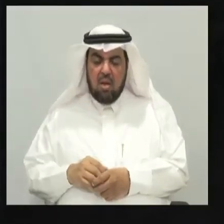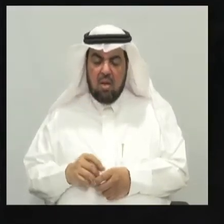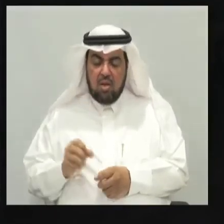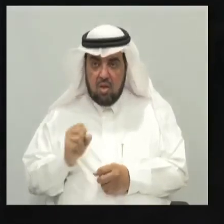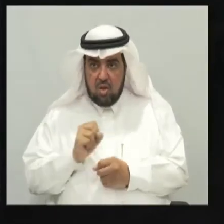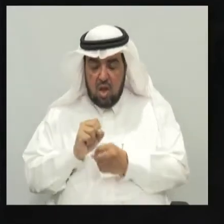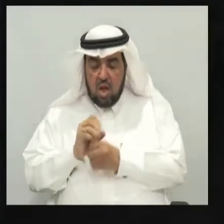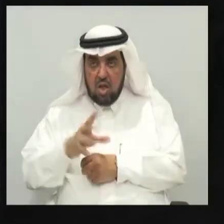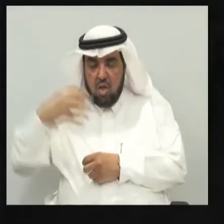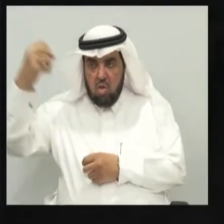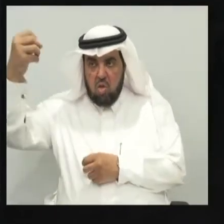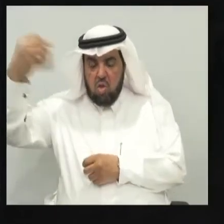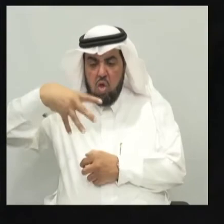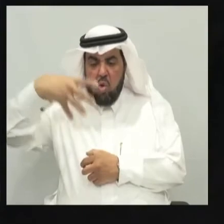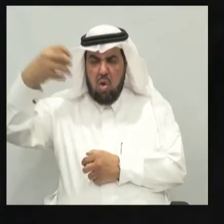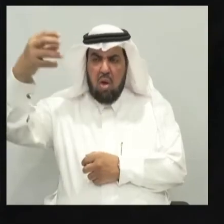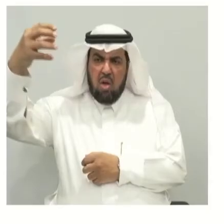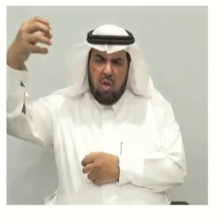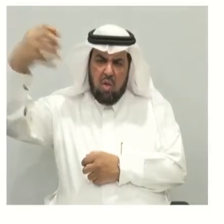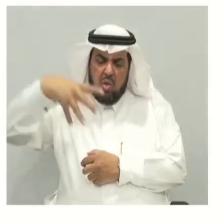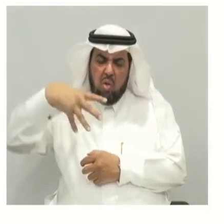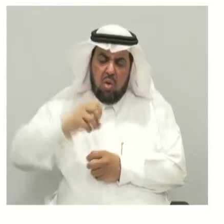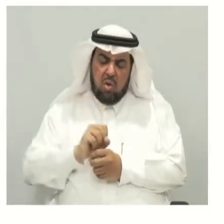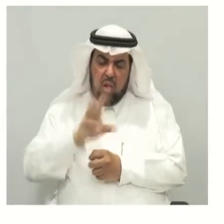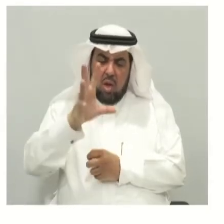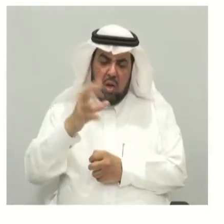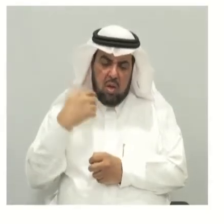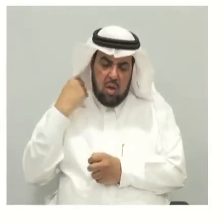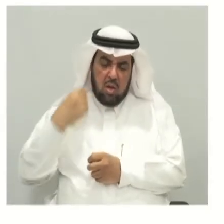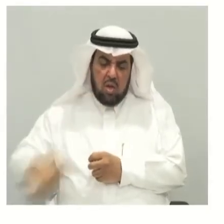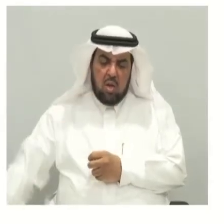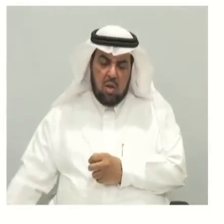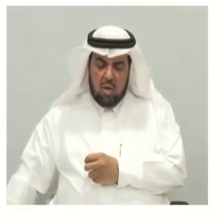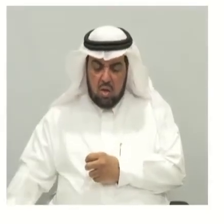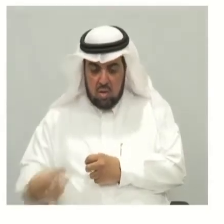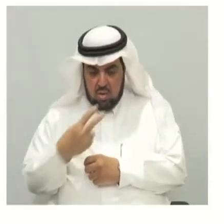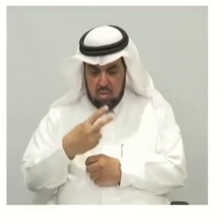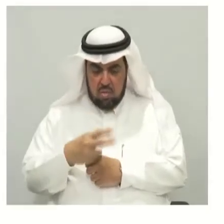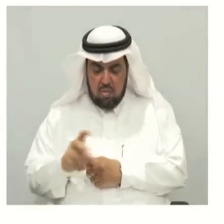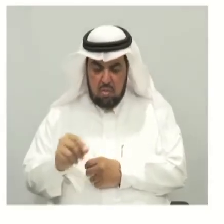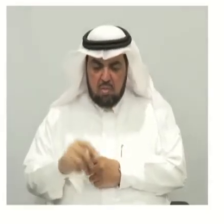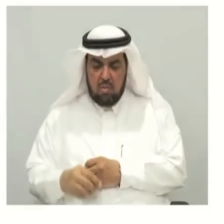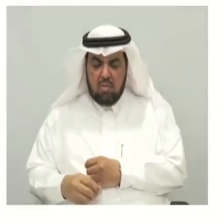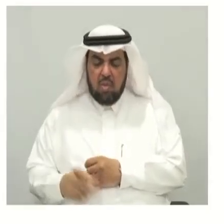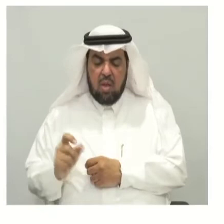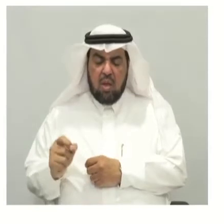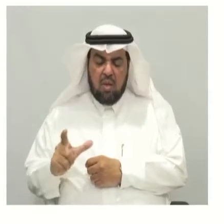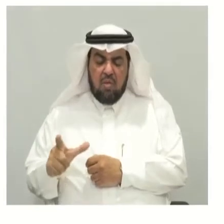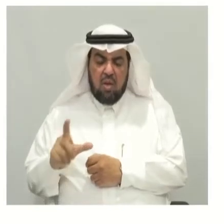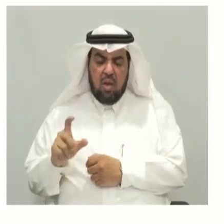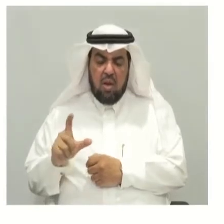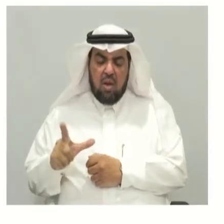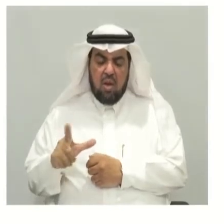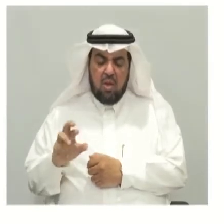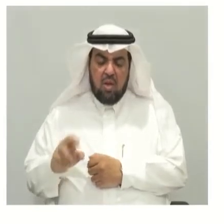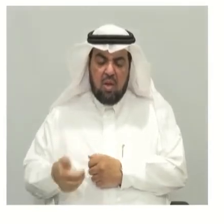الضوء الساقط عليها. إذن خلينا نشوف هنا أيضا، هذه أيضا من أحد ماذا؟ من أحد الفلزات، قد يكون ماذا؟